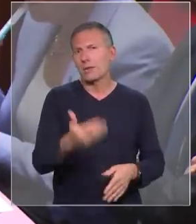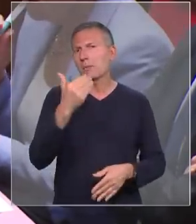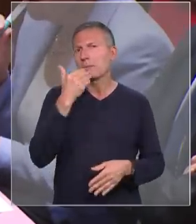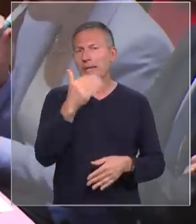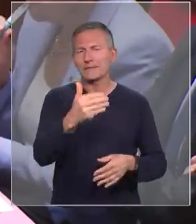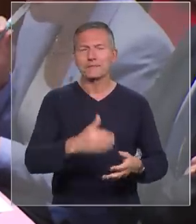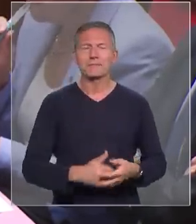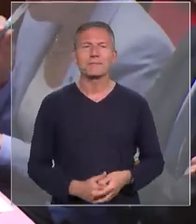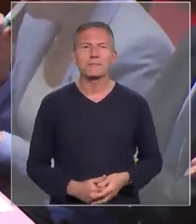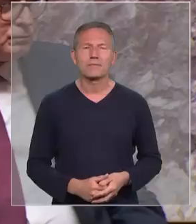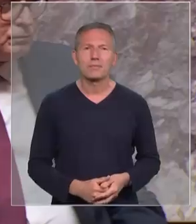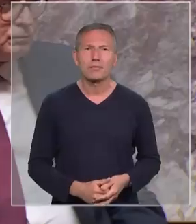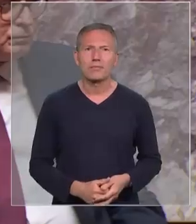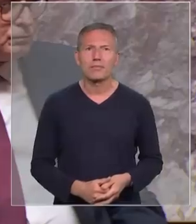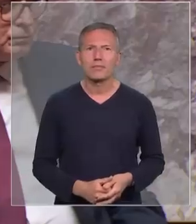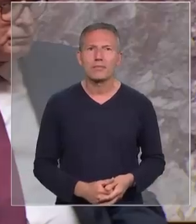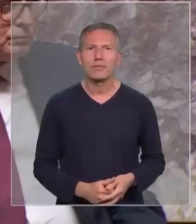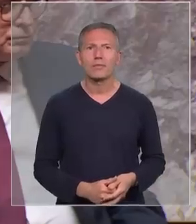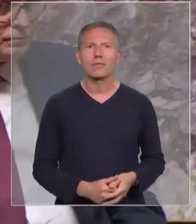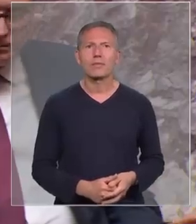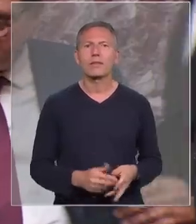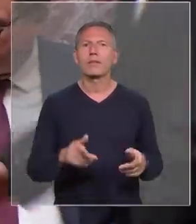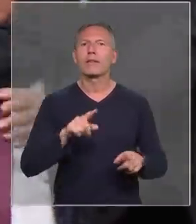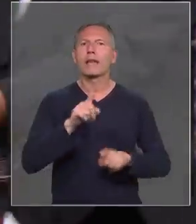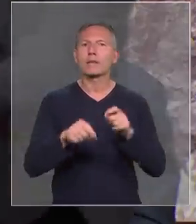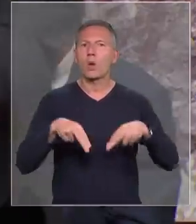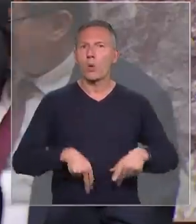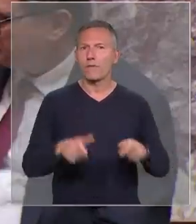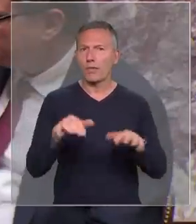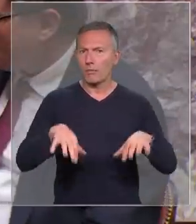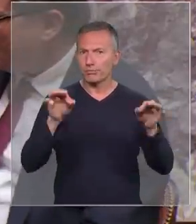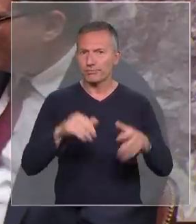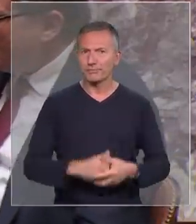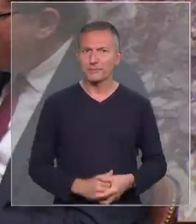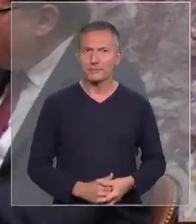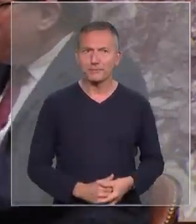Merci beaucoup, Monsieur le ministre. La séance des questions au gouvernement est terminée.